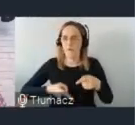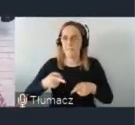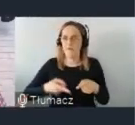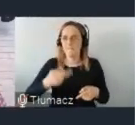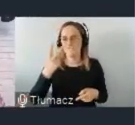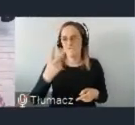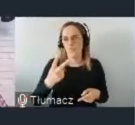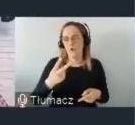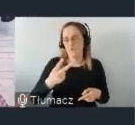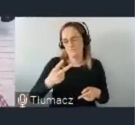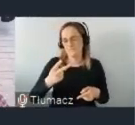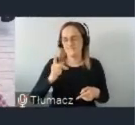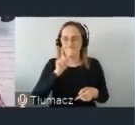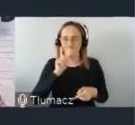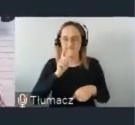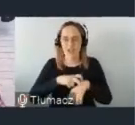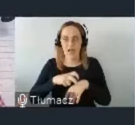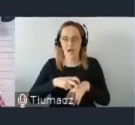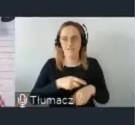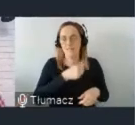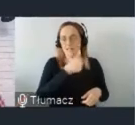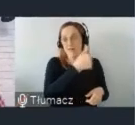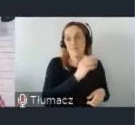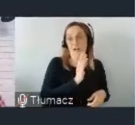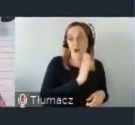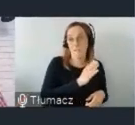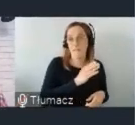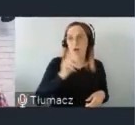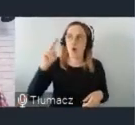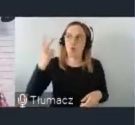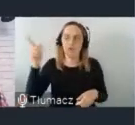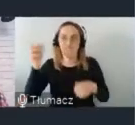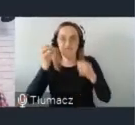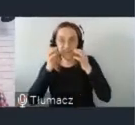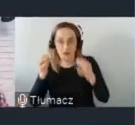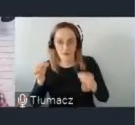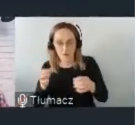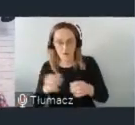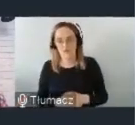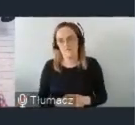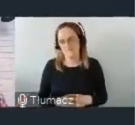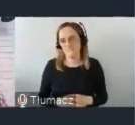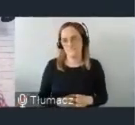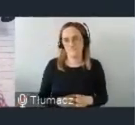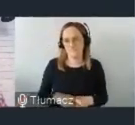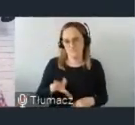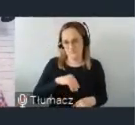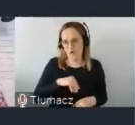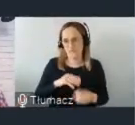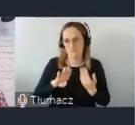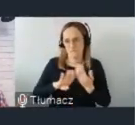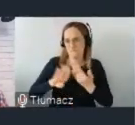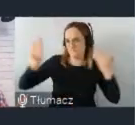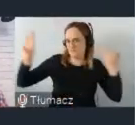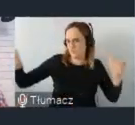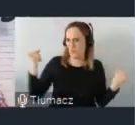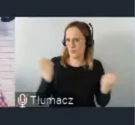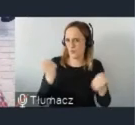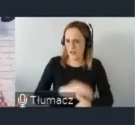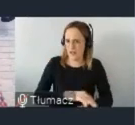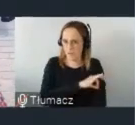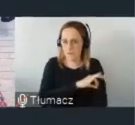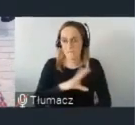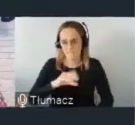dwóch znanych chirurgów, jeden w Stanach Zjednoczonych, drugi w Japonii, którzy są w stanie, mimo że dzieli ich taka olbrzymia